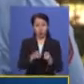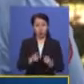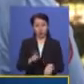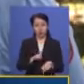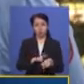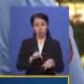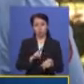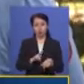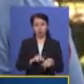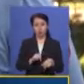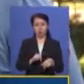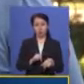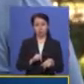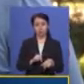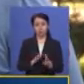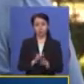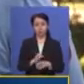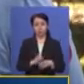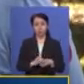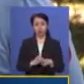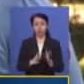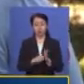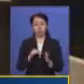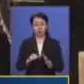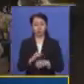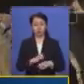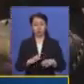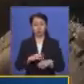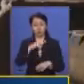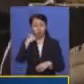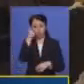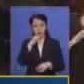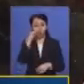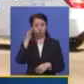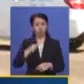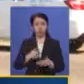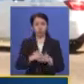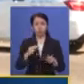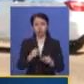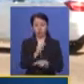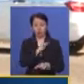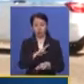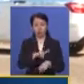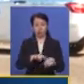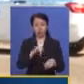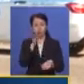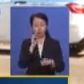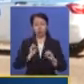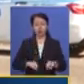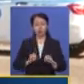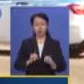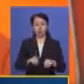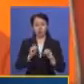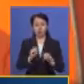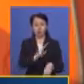полиции, привлекается весь личный состав подразделения. Многолетний опыт профилактической работы полицейских во время посевной и